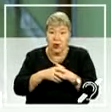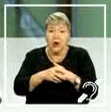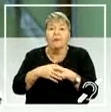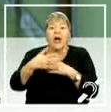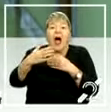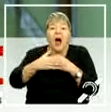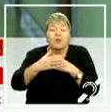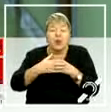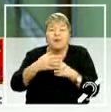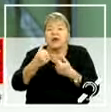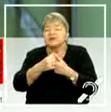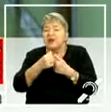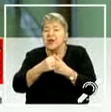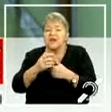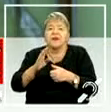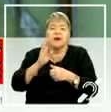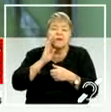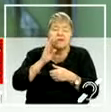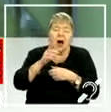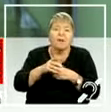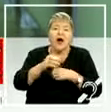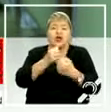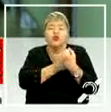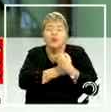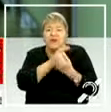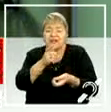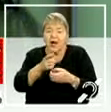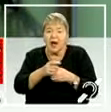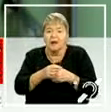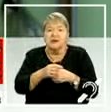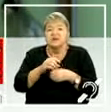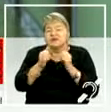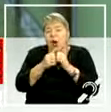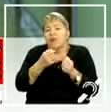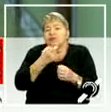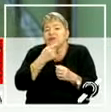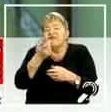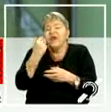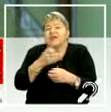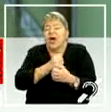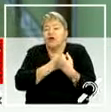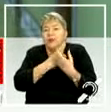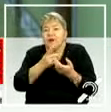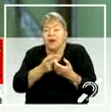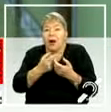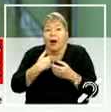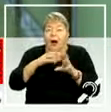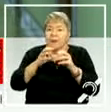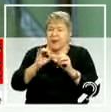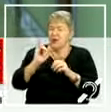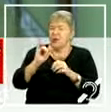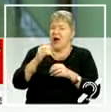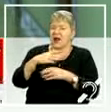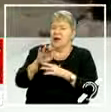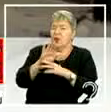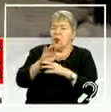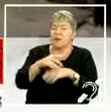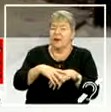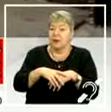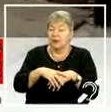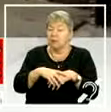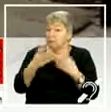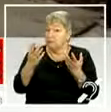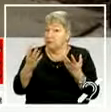apropiația acestuia, dar și la iubita sa sau fosta iubită cu care ar avea un copil. Aceasta, conform